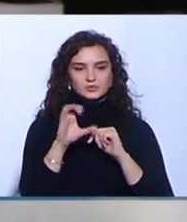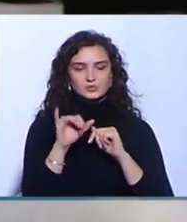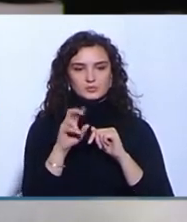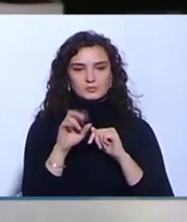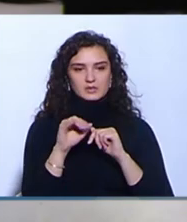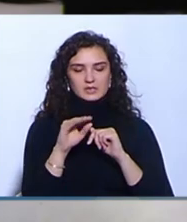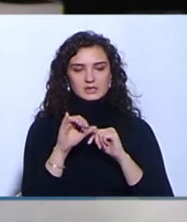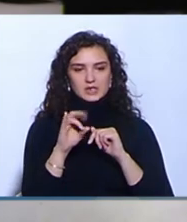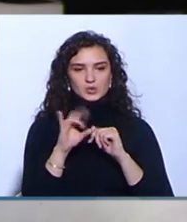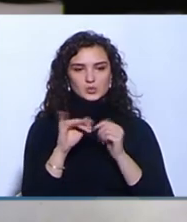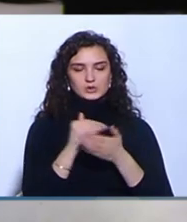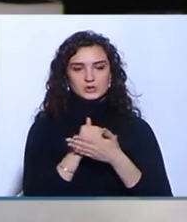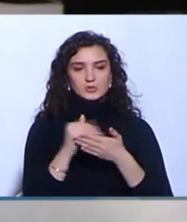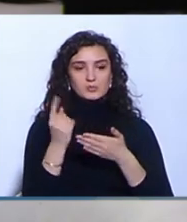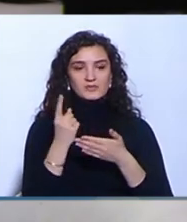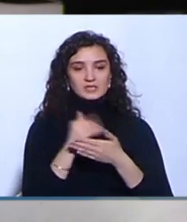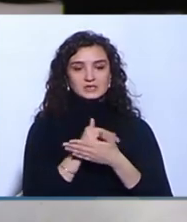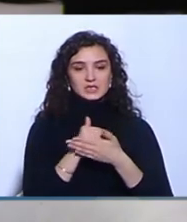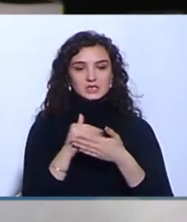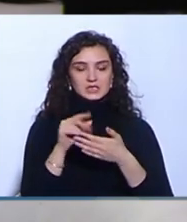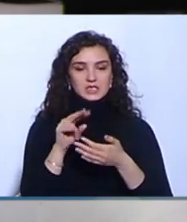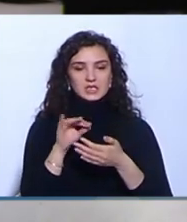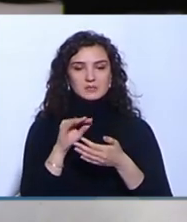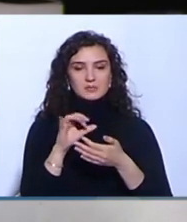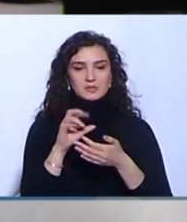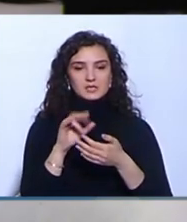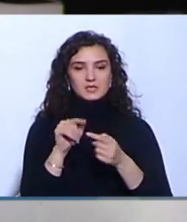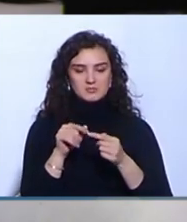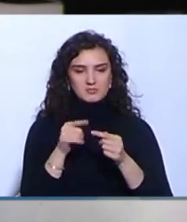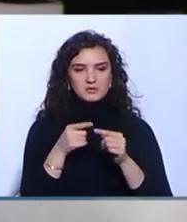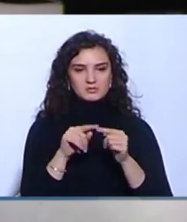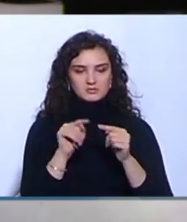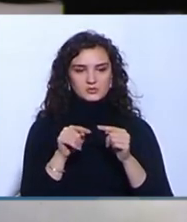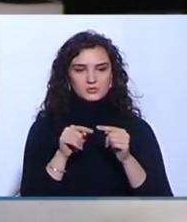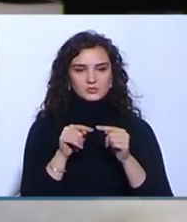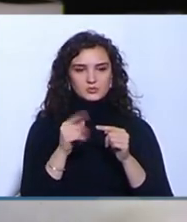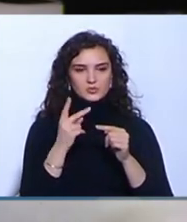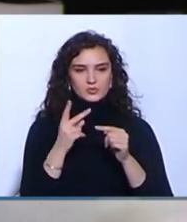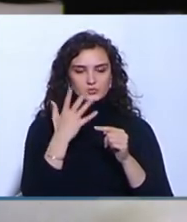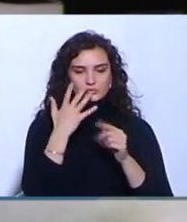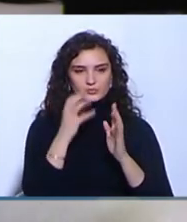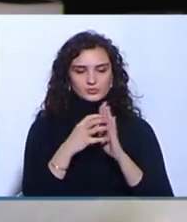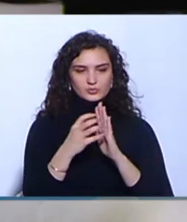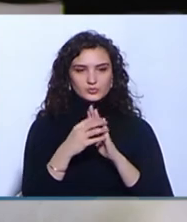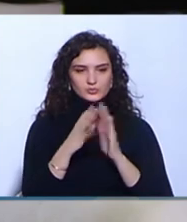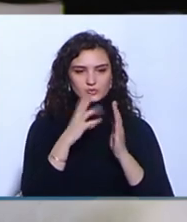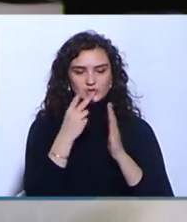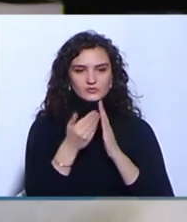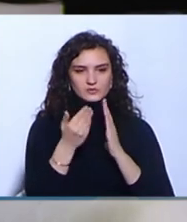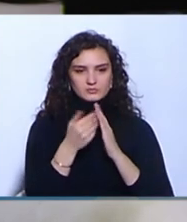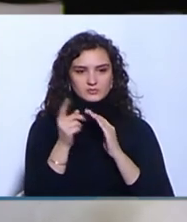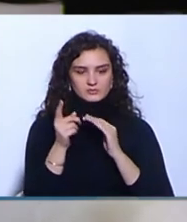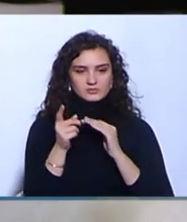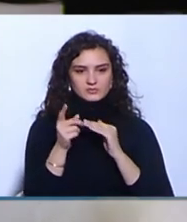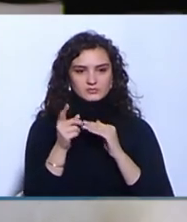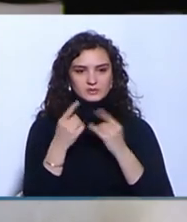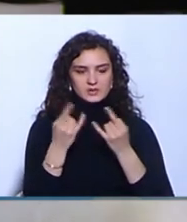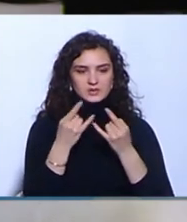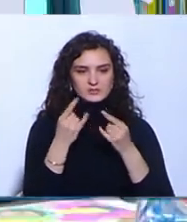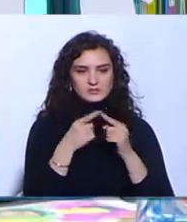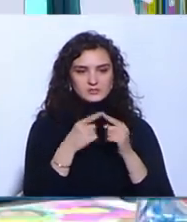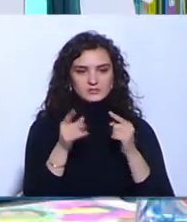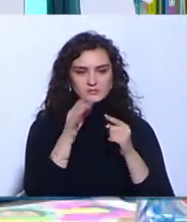სუბლატენტურ სტადიაში და პირველ სტადიაზე ლიმფედემა არის შექცევადი. ორი ფოტო იყო ნაჩვენები გადაცემის